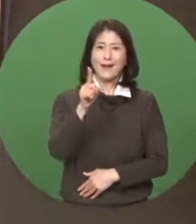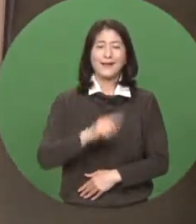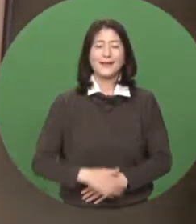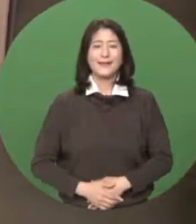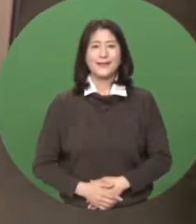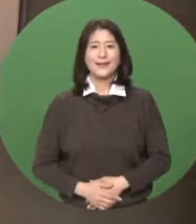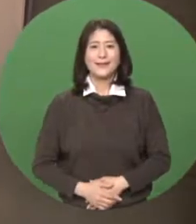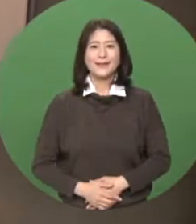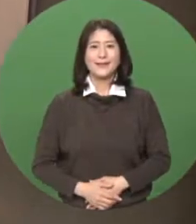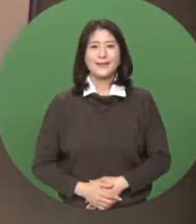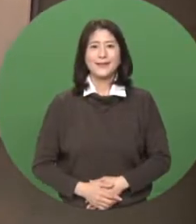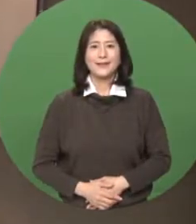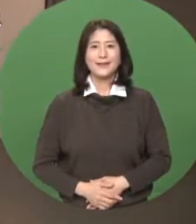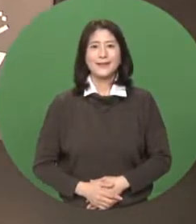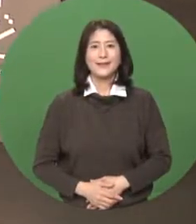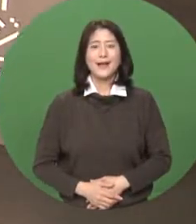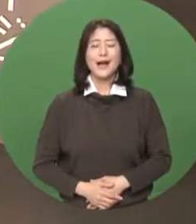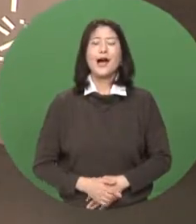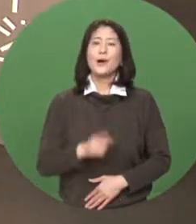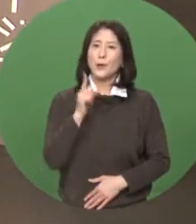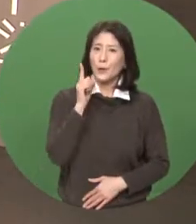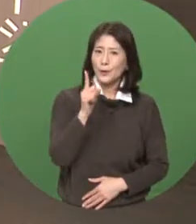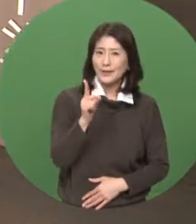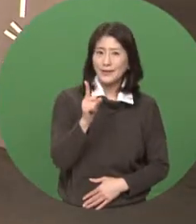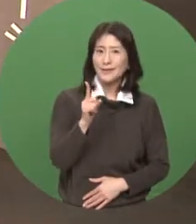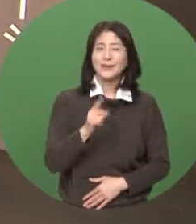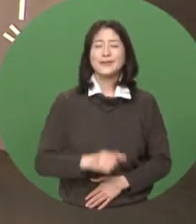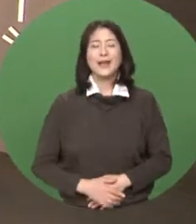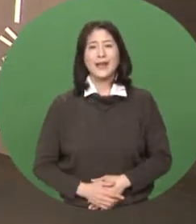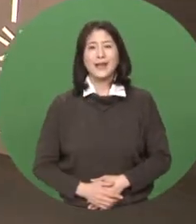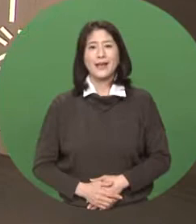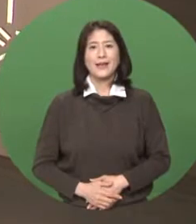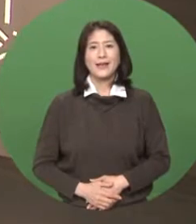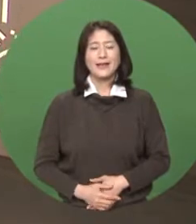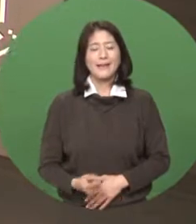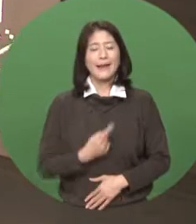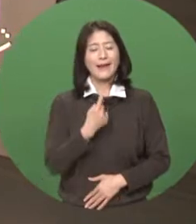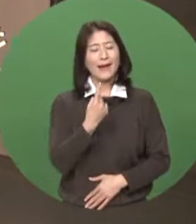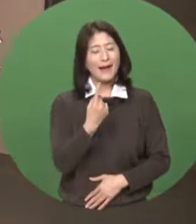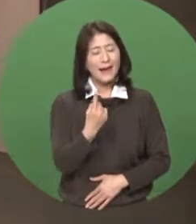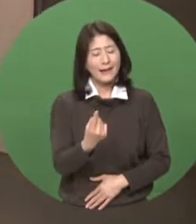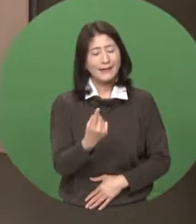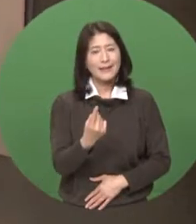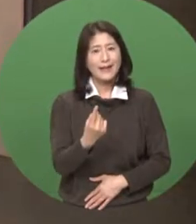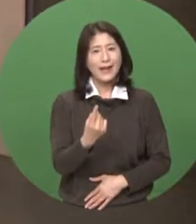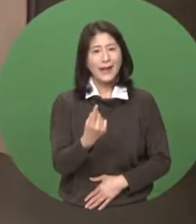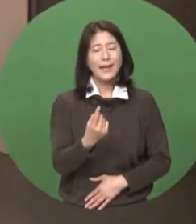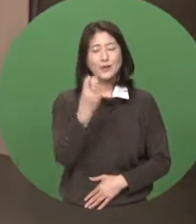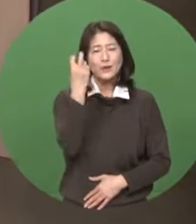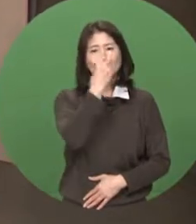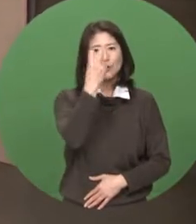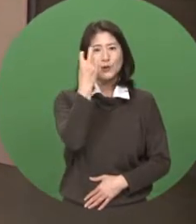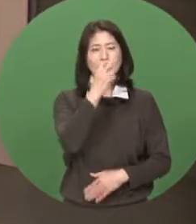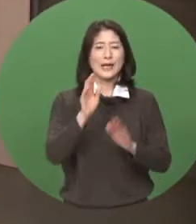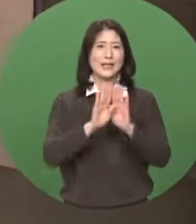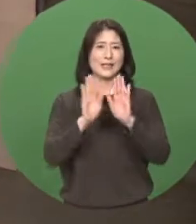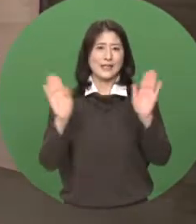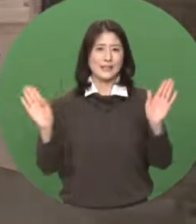ります。ということはここのことだったんですね。では早速中に潜入して調査開始です